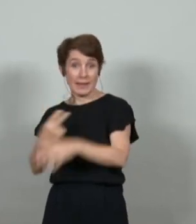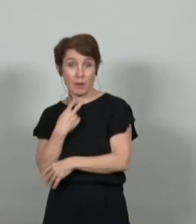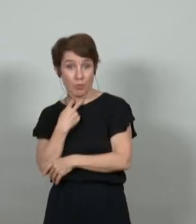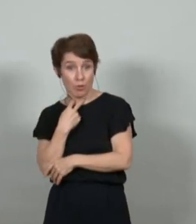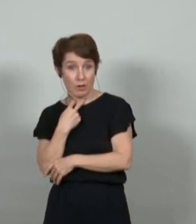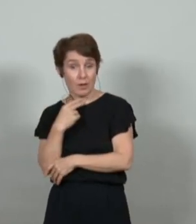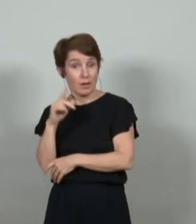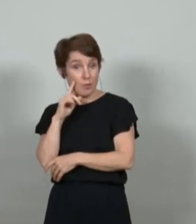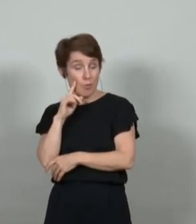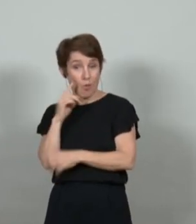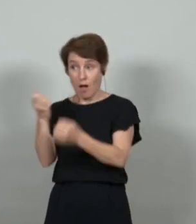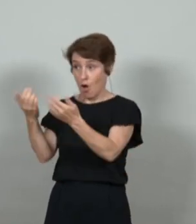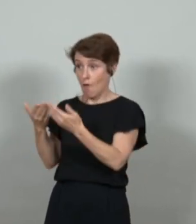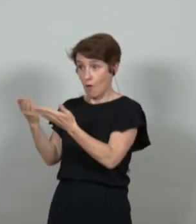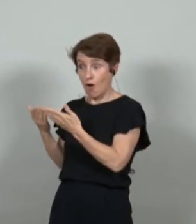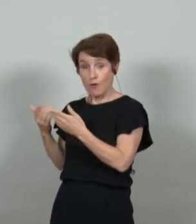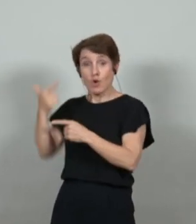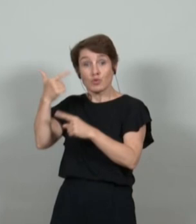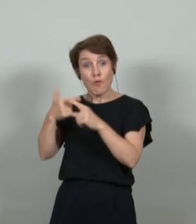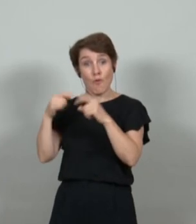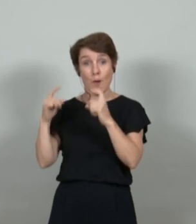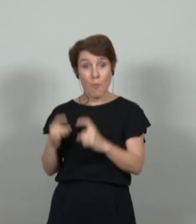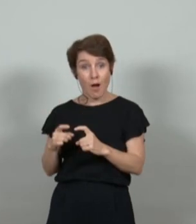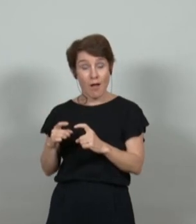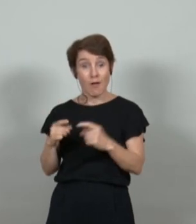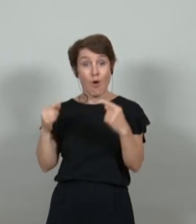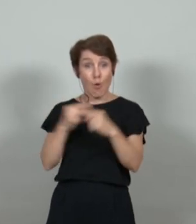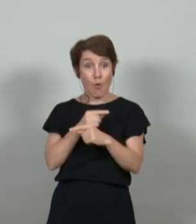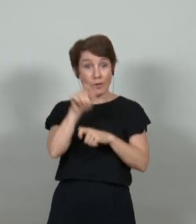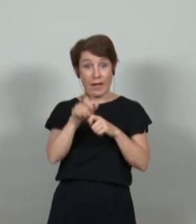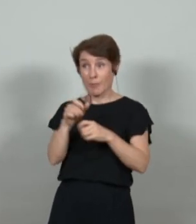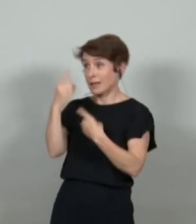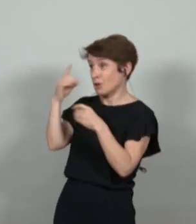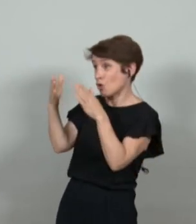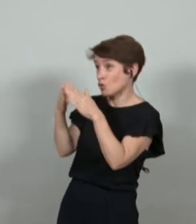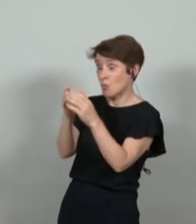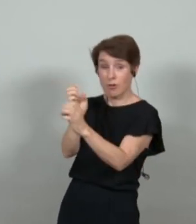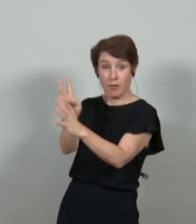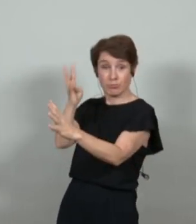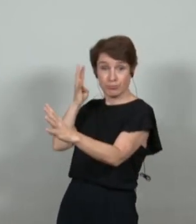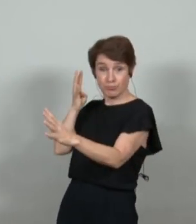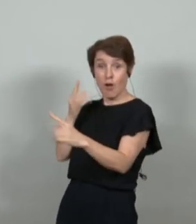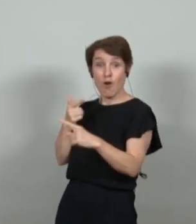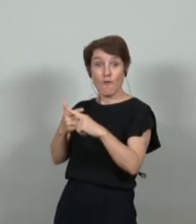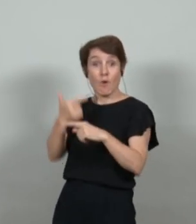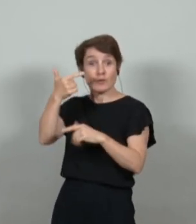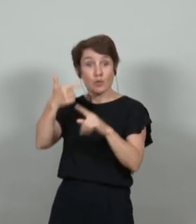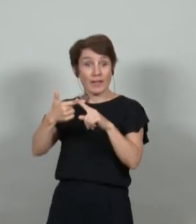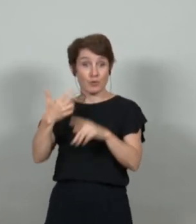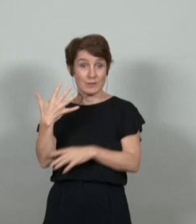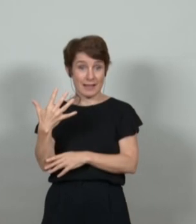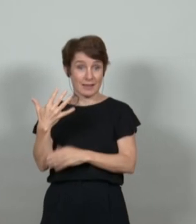d'offres pour une demande supérieure donc de 1,5 supérieur donc de celle qui fut